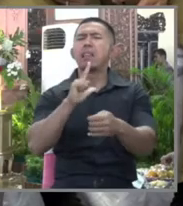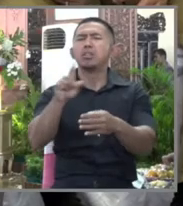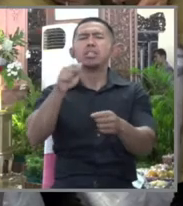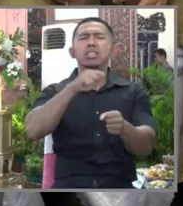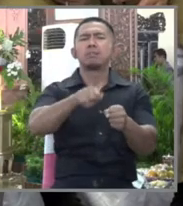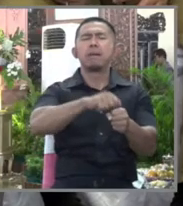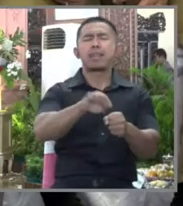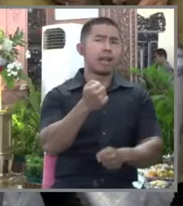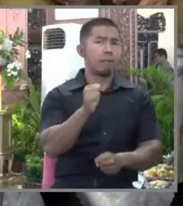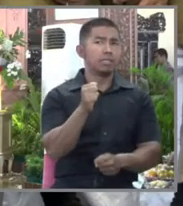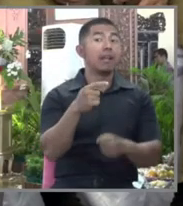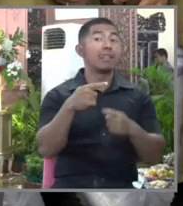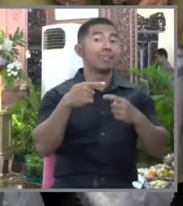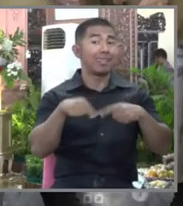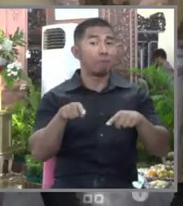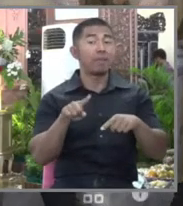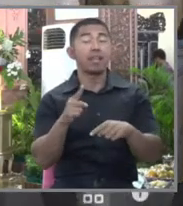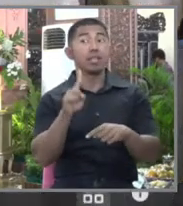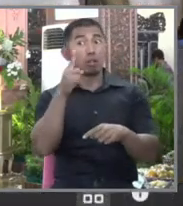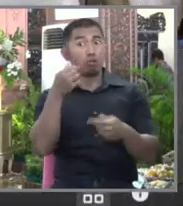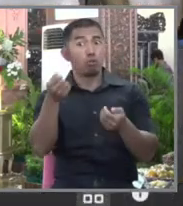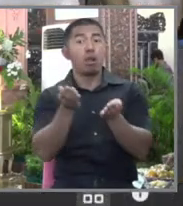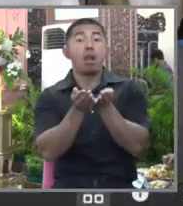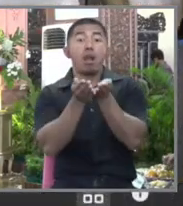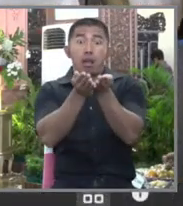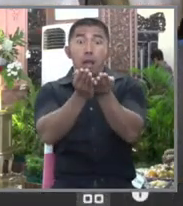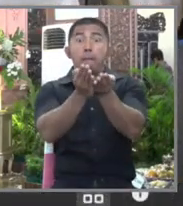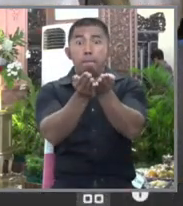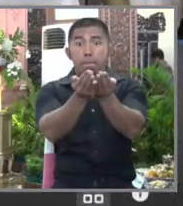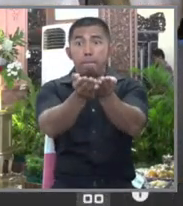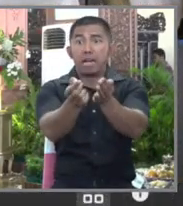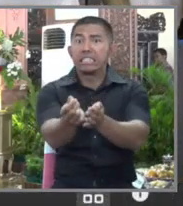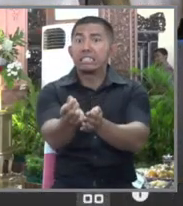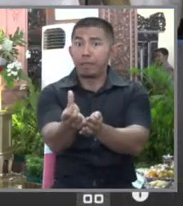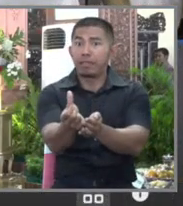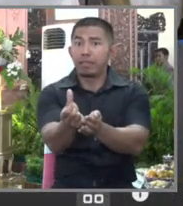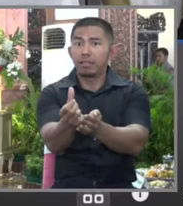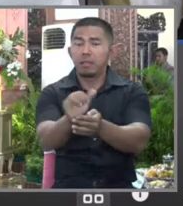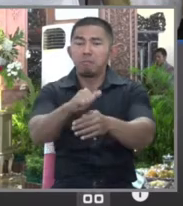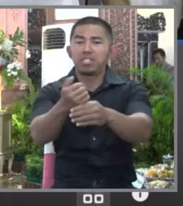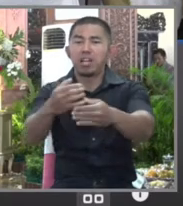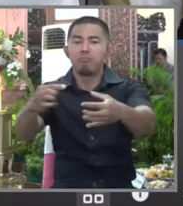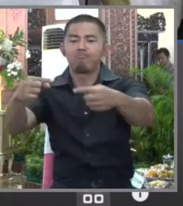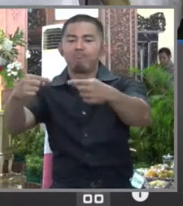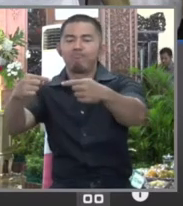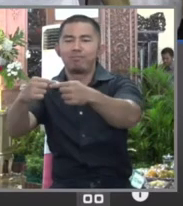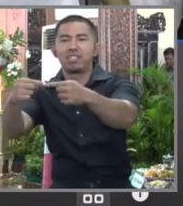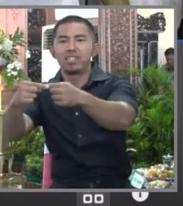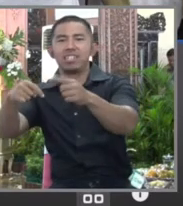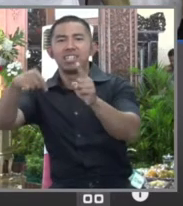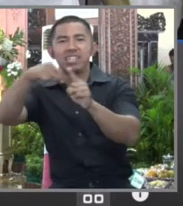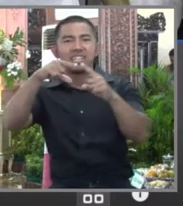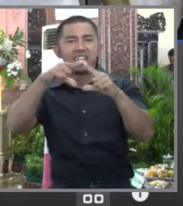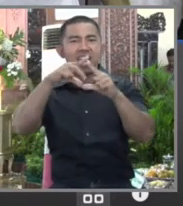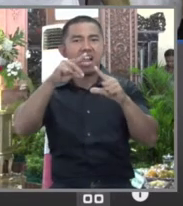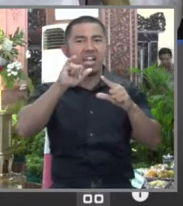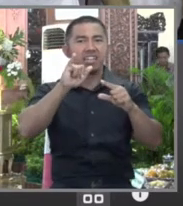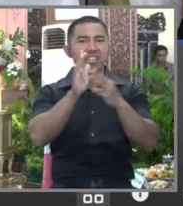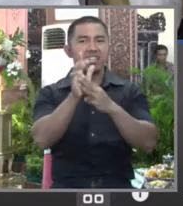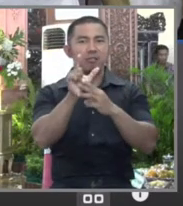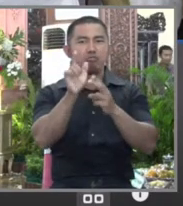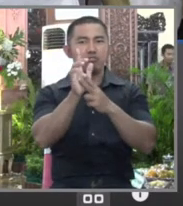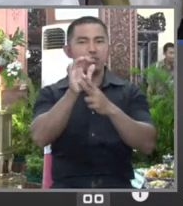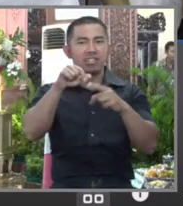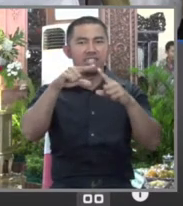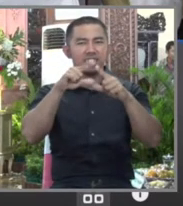Tetapi ada satu kapal cepat yang menghubungkan ke pulau besar di Karimunjawa trainee